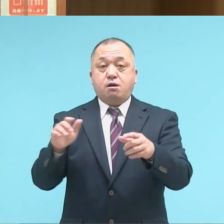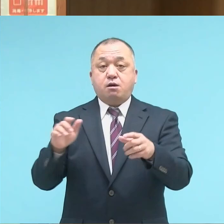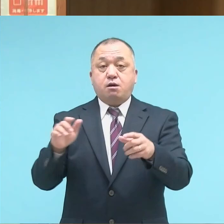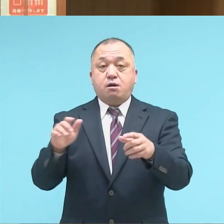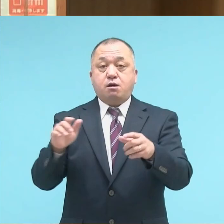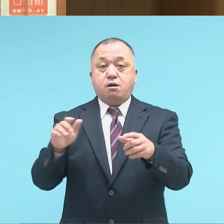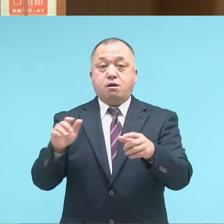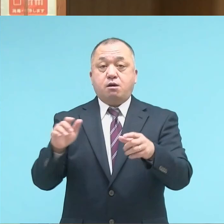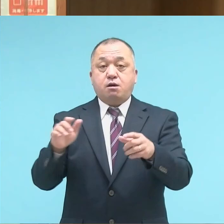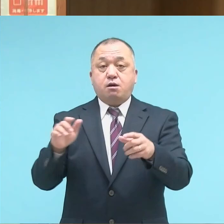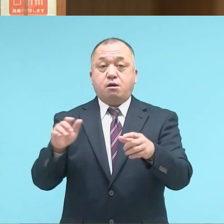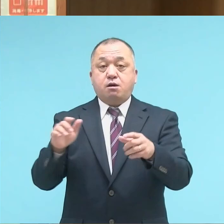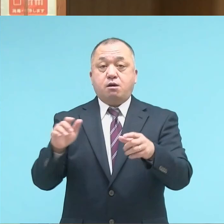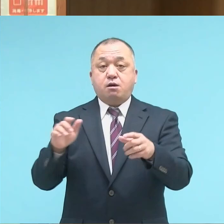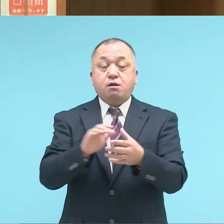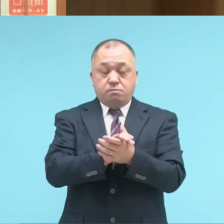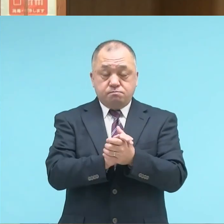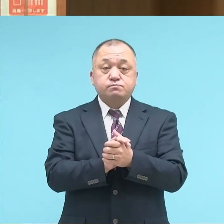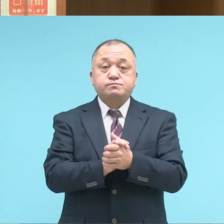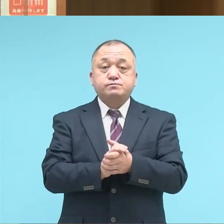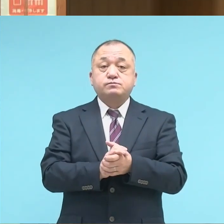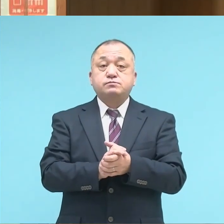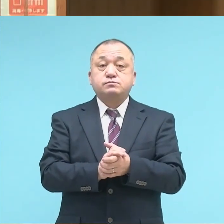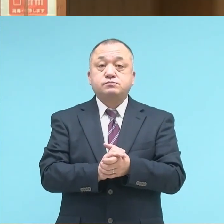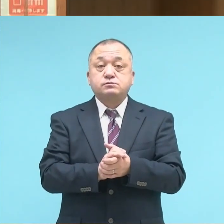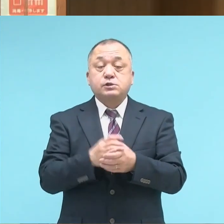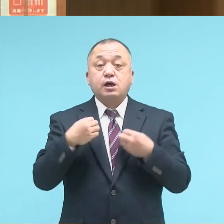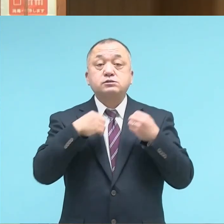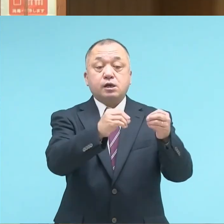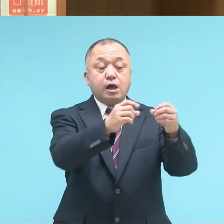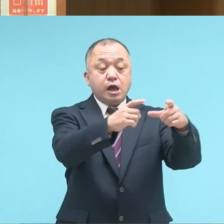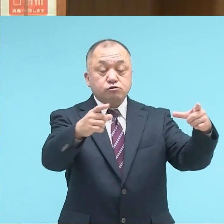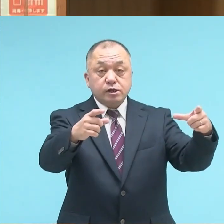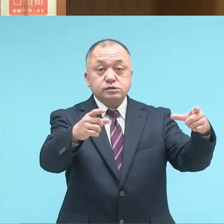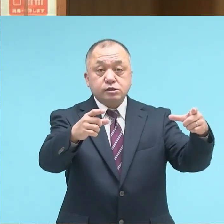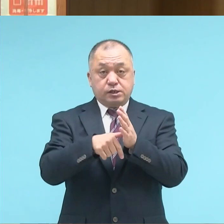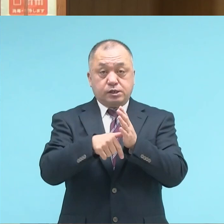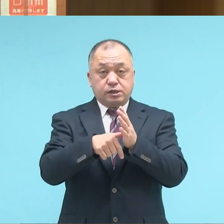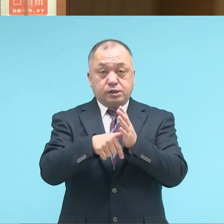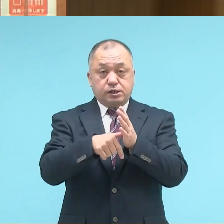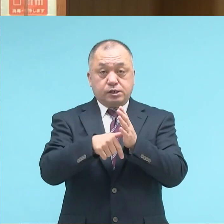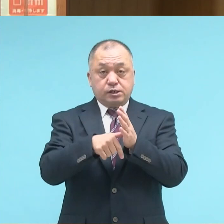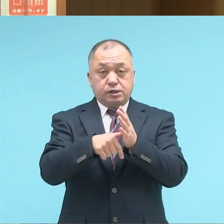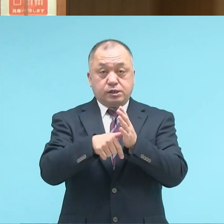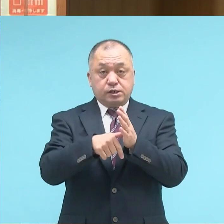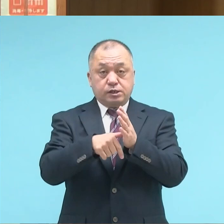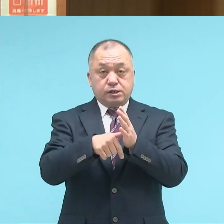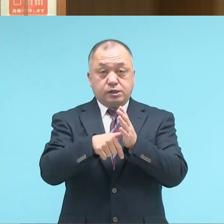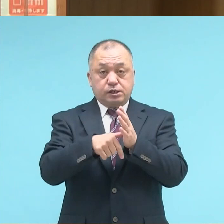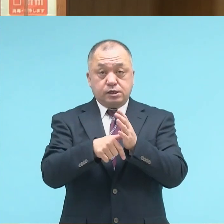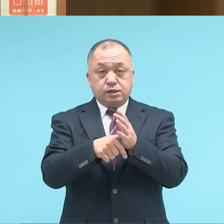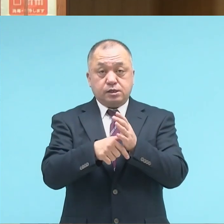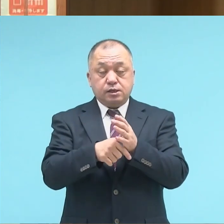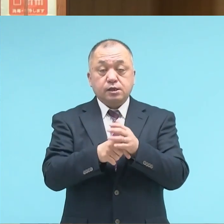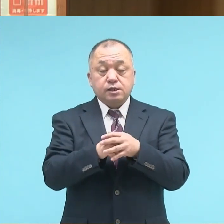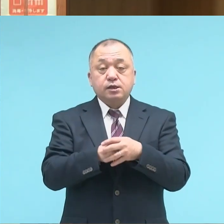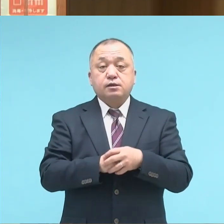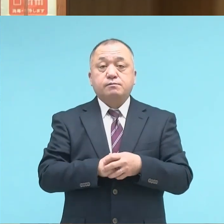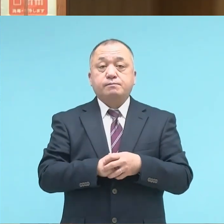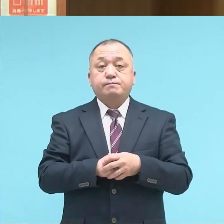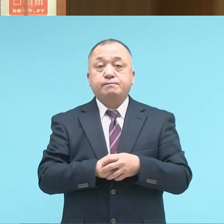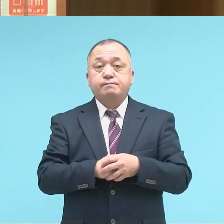考え方というか、いろいろ出てきてますし、またその感染が拡大している日本全体で考えたときに、そういう状況のとき